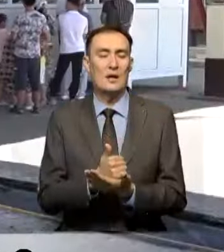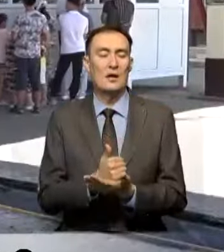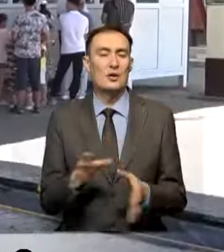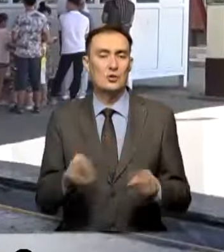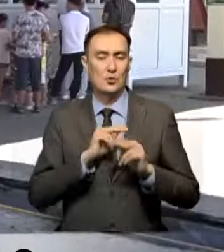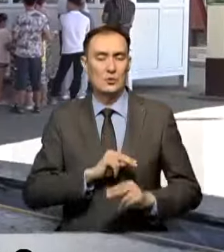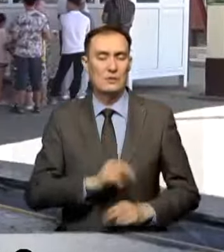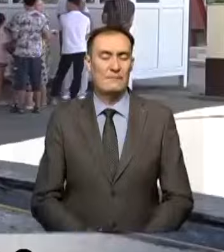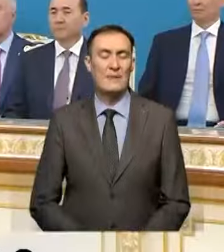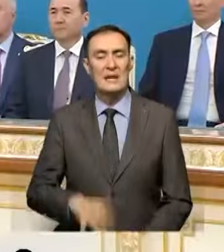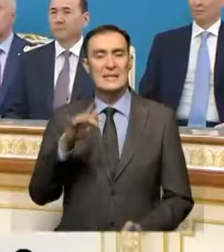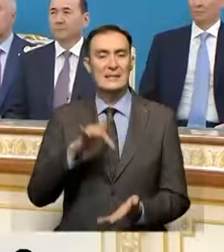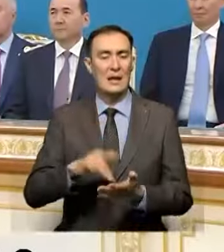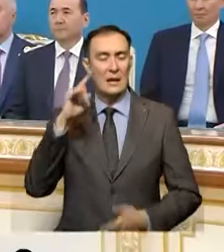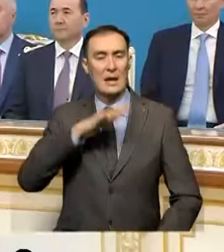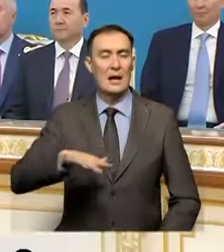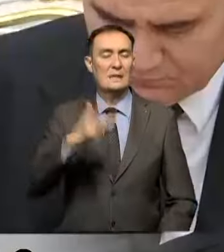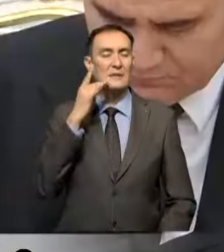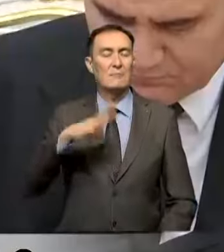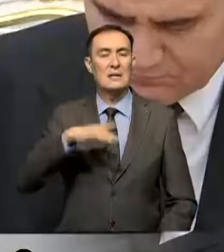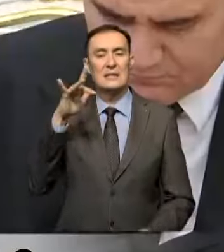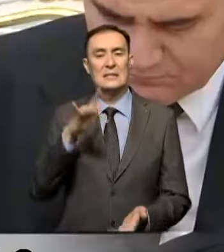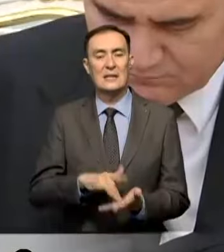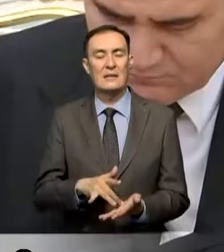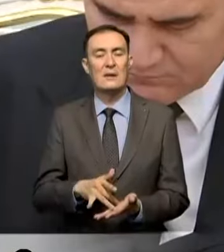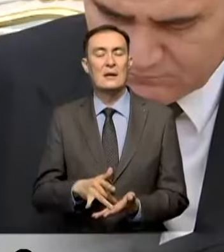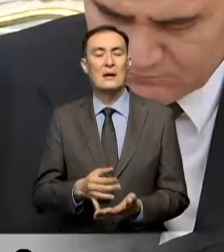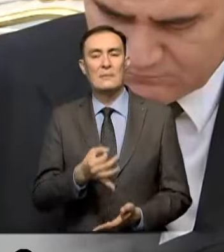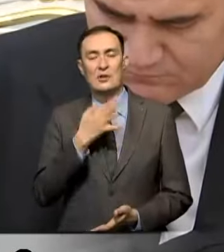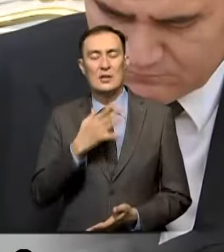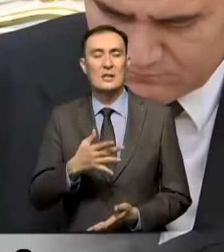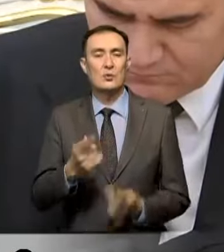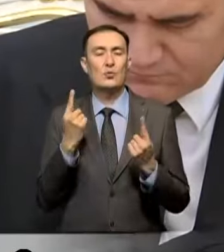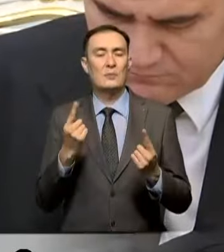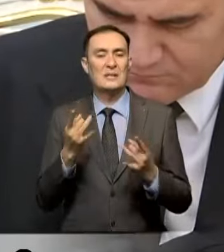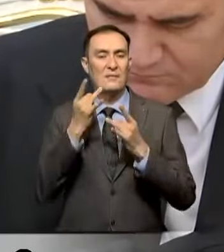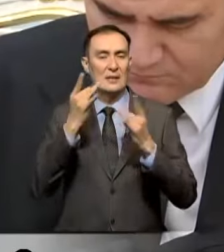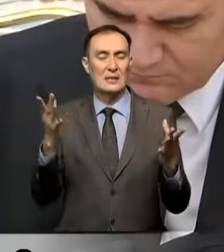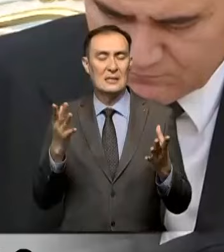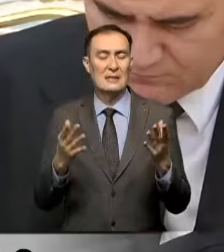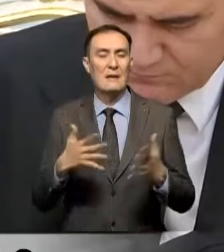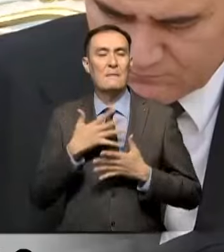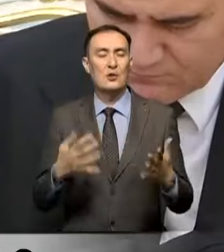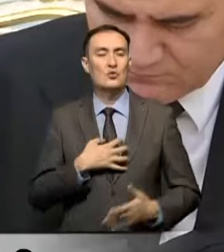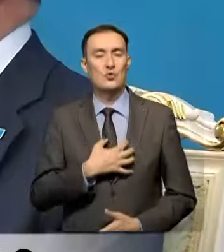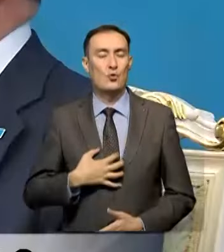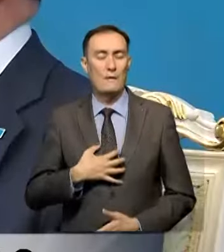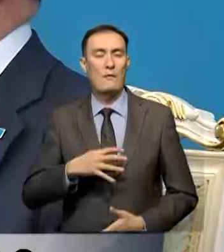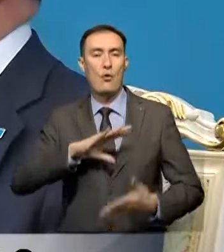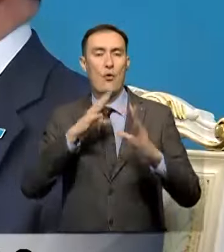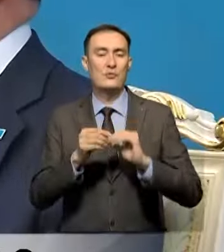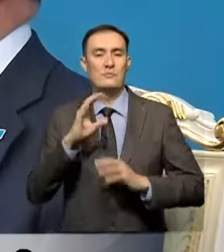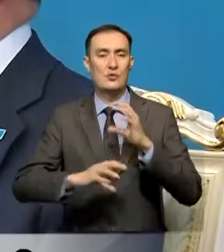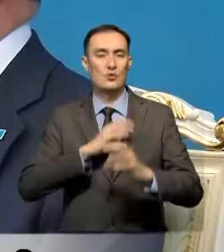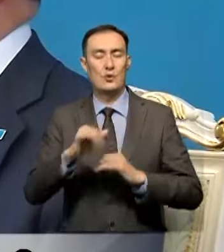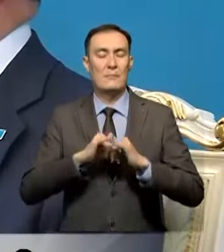союзничестве. Центральная Азия всегда была центром притяжения уникальных цивилизаций, играя большую роль в общемировом